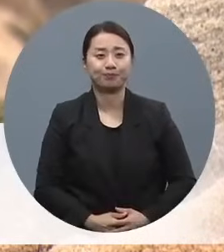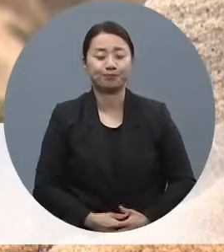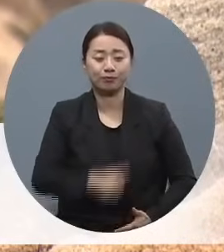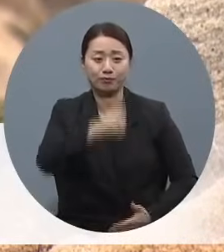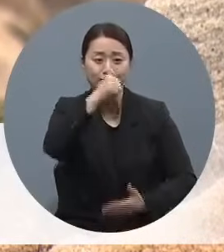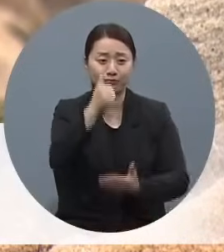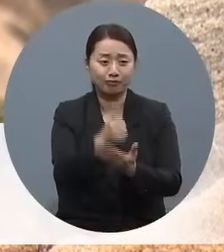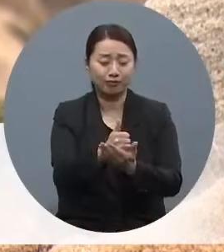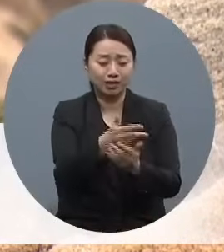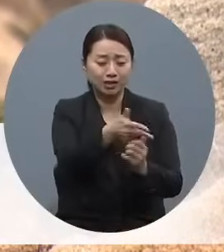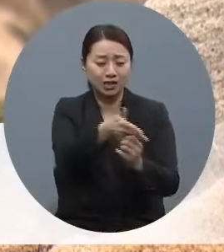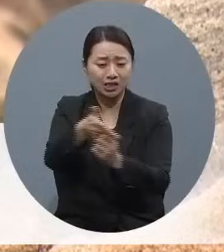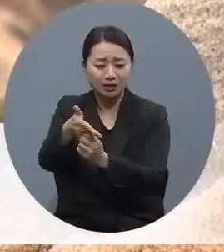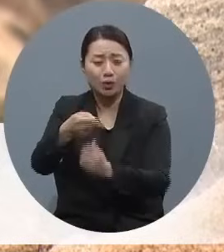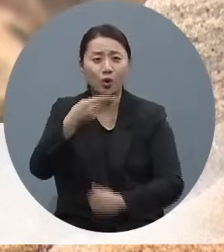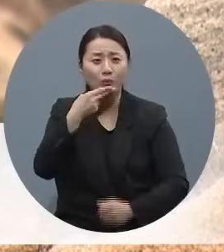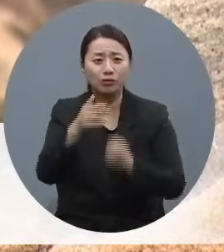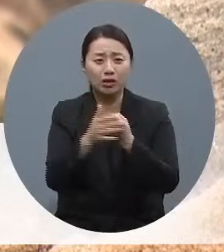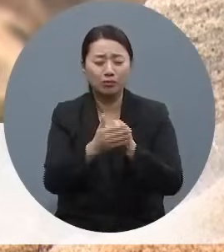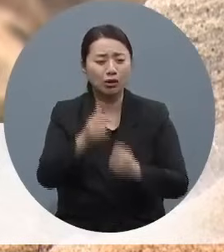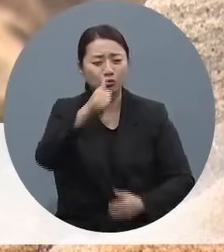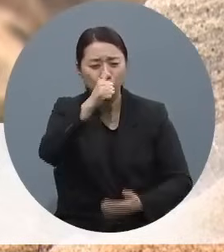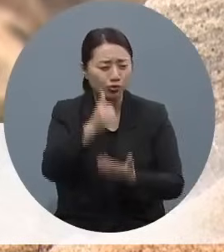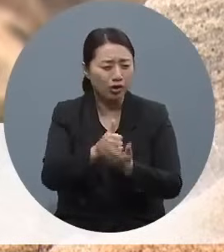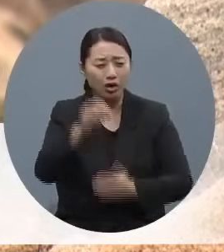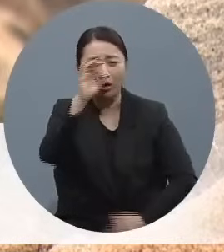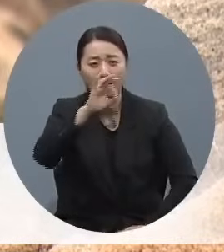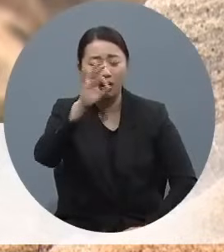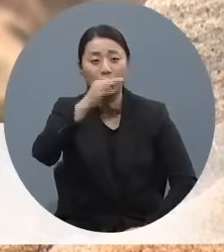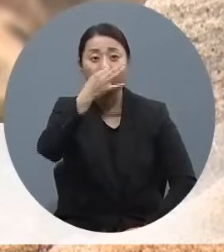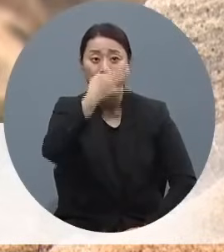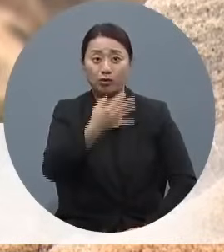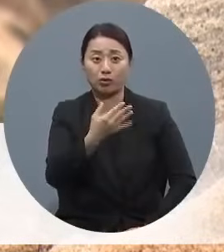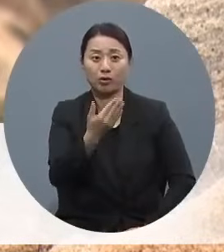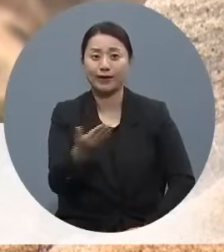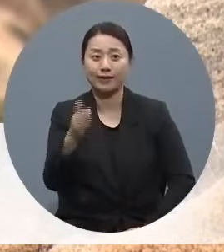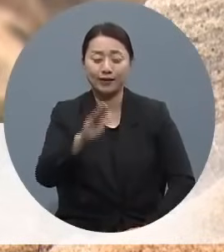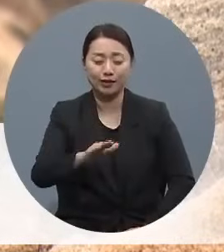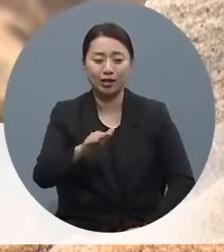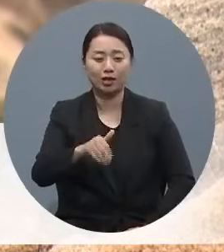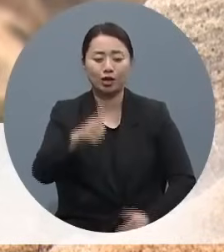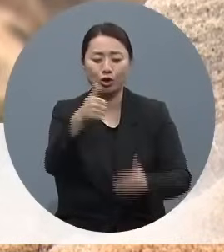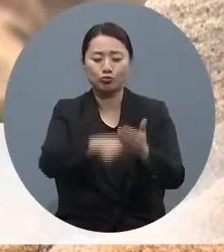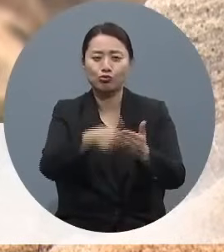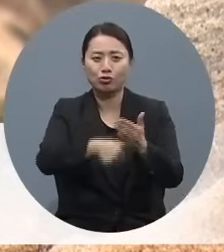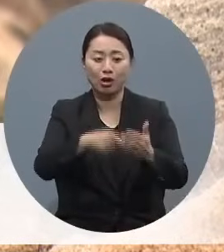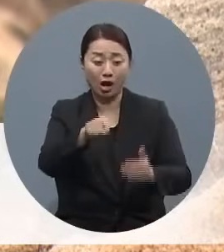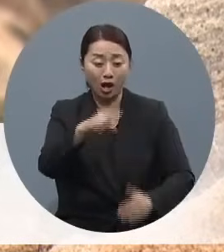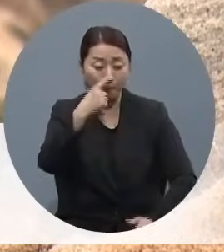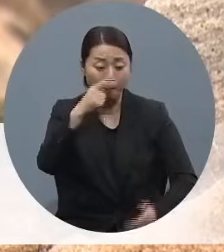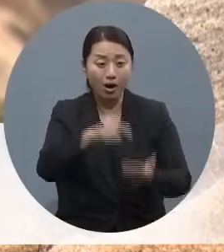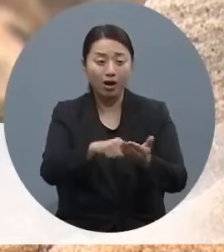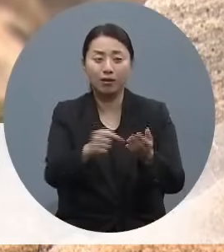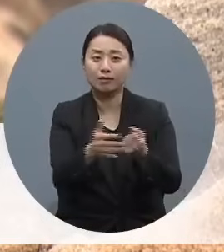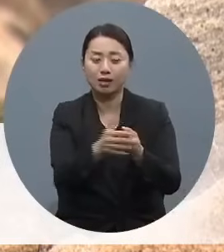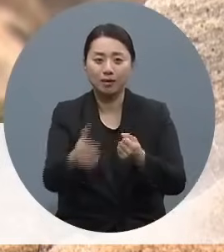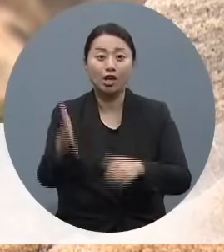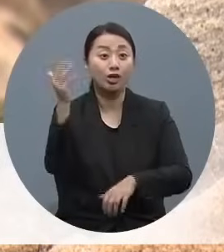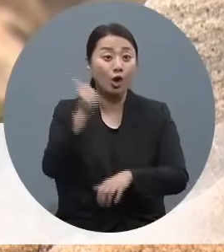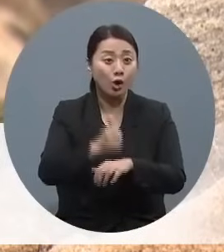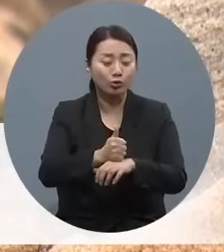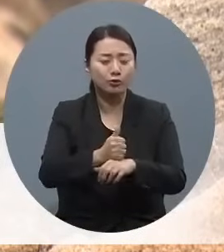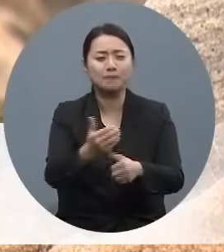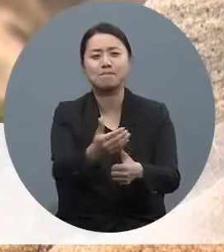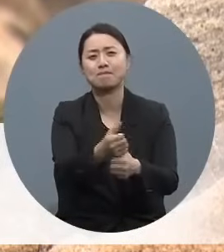범행 현장을 비추는 CCTV 없어 미궁에 빠질 뻔한 사건이었지만 범인이 현장에 남긴 물건들이 단서가 돼